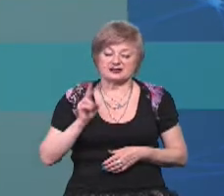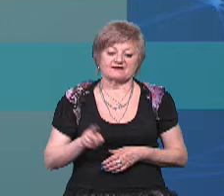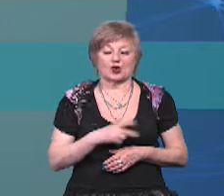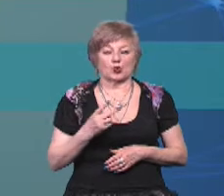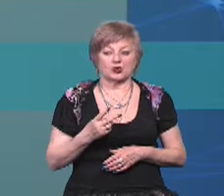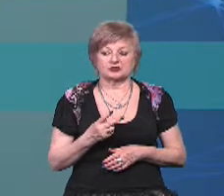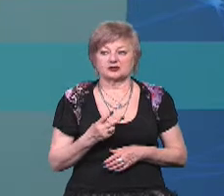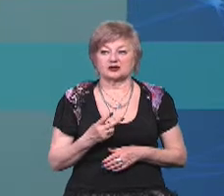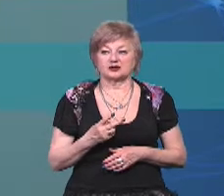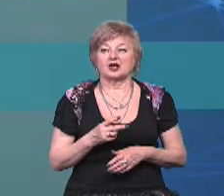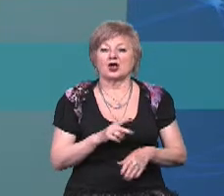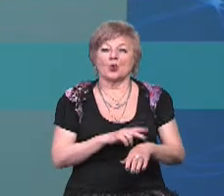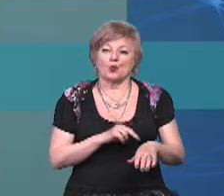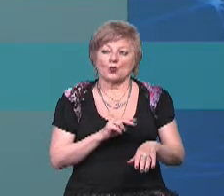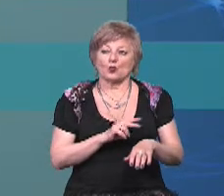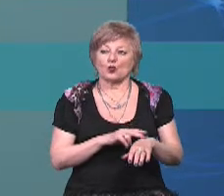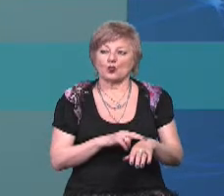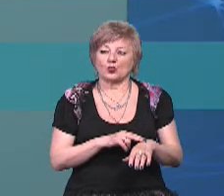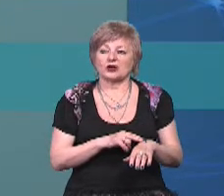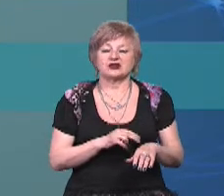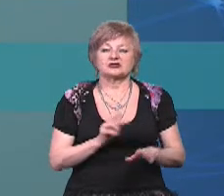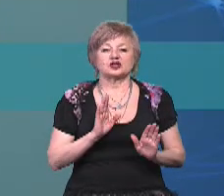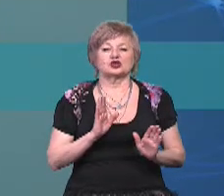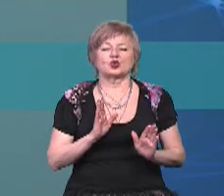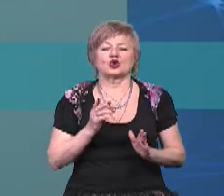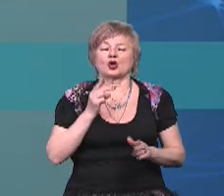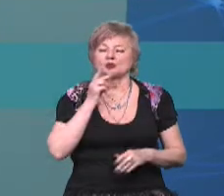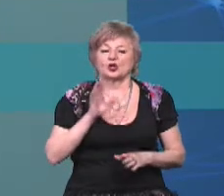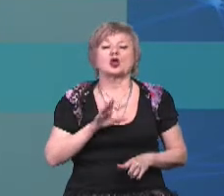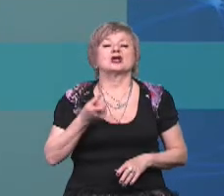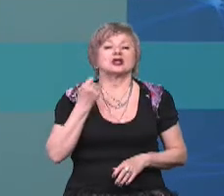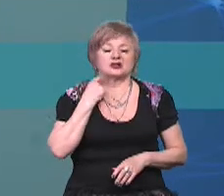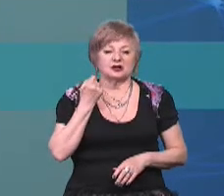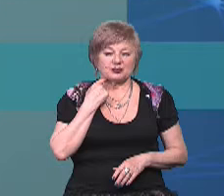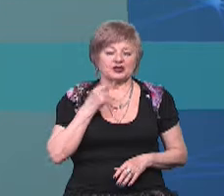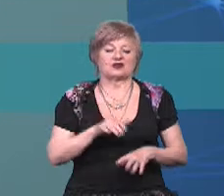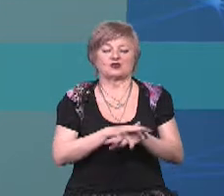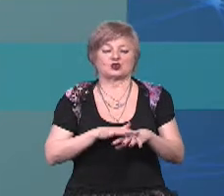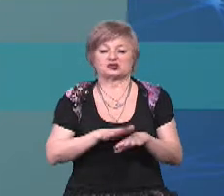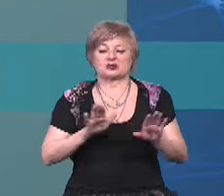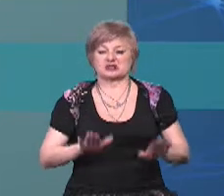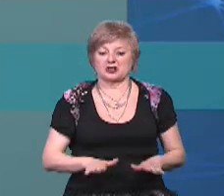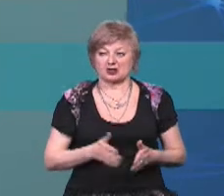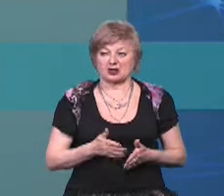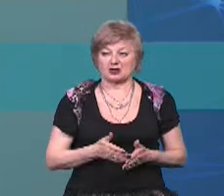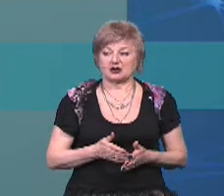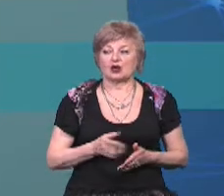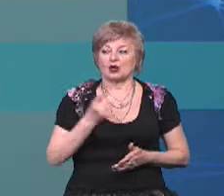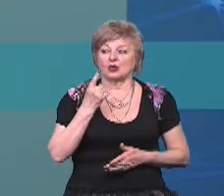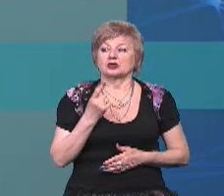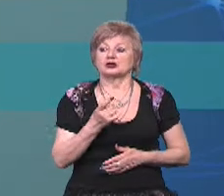минулі поліцію, не стосовно куріння, а стосовно розпиття спиртних напоїв в громадських місцях. Жоден